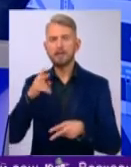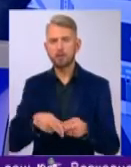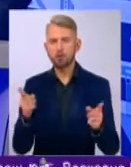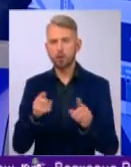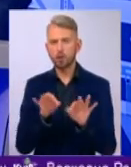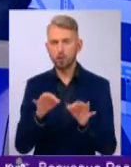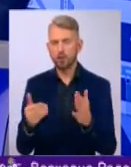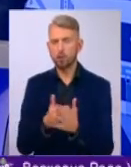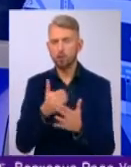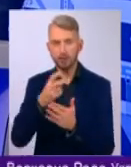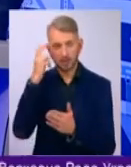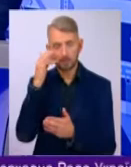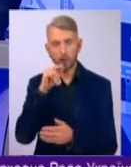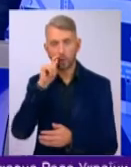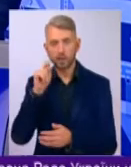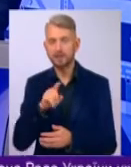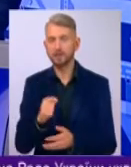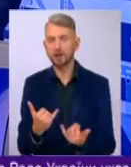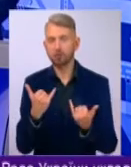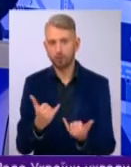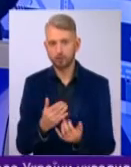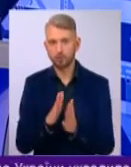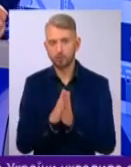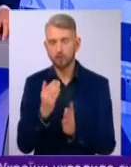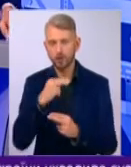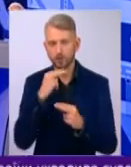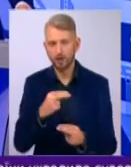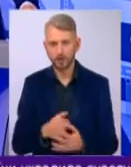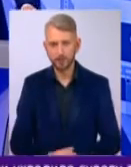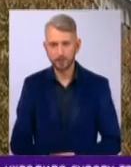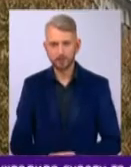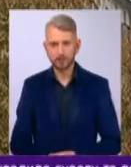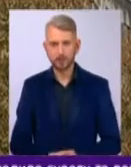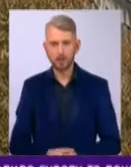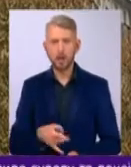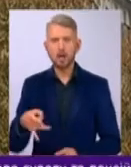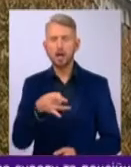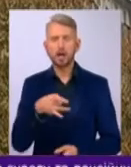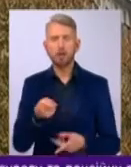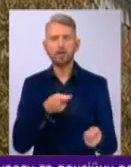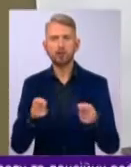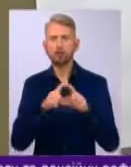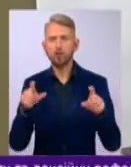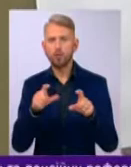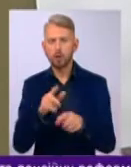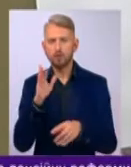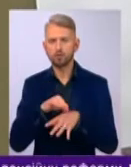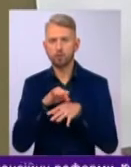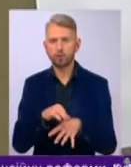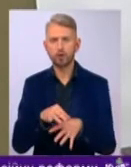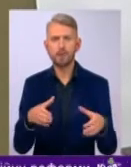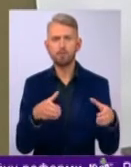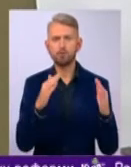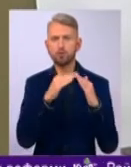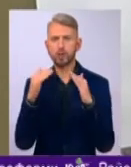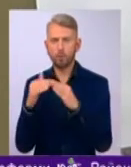огляд новин Києва і України за сьогодні. Прошу вашої уваги. Районні керуючі компанії проводитимуть будинкові